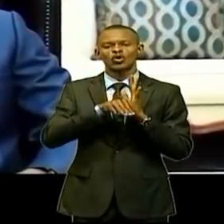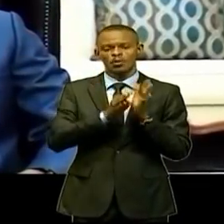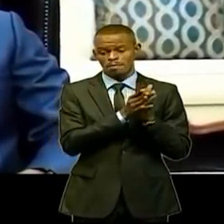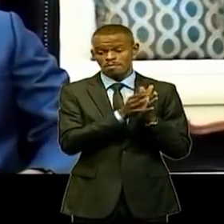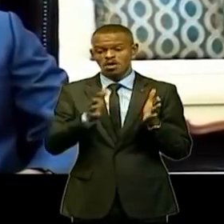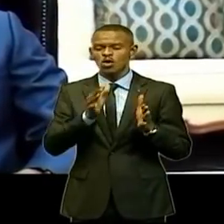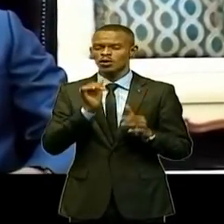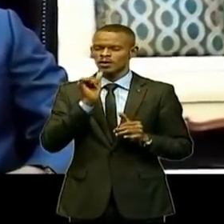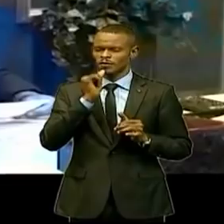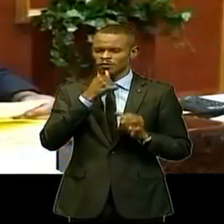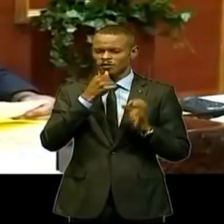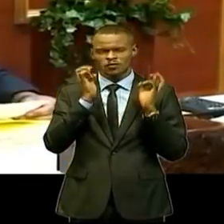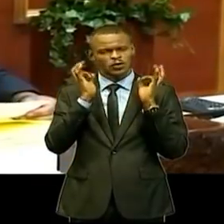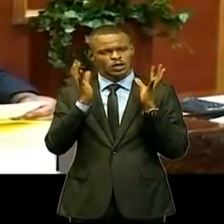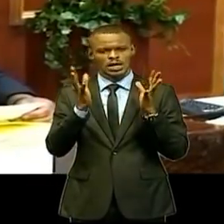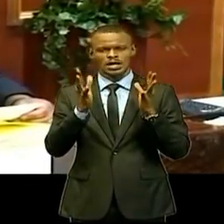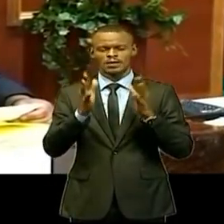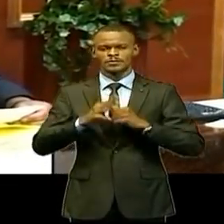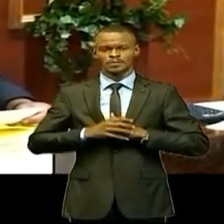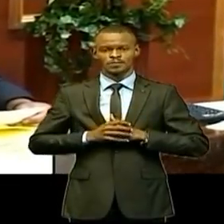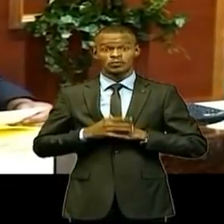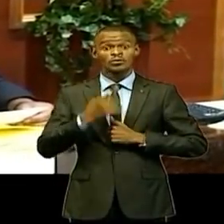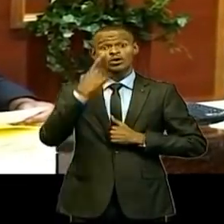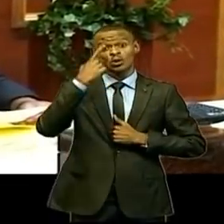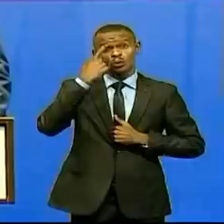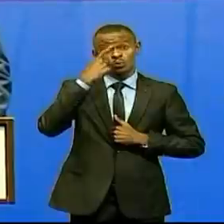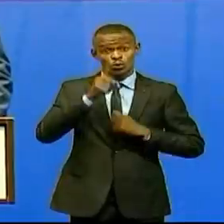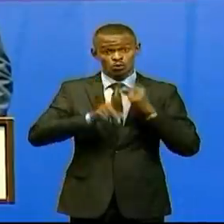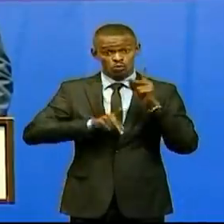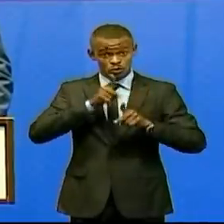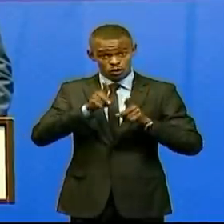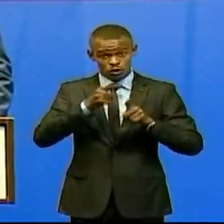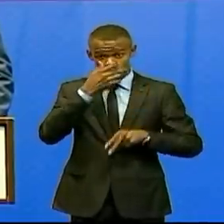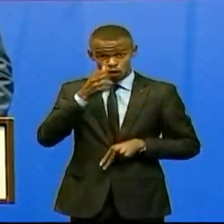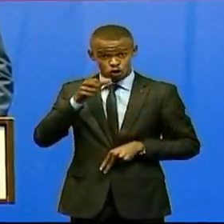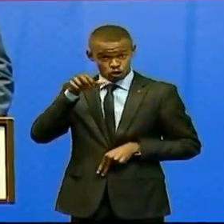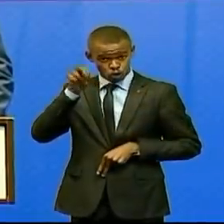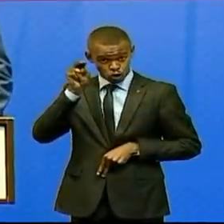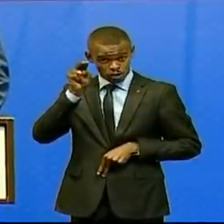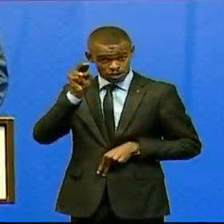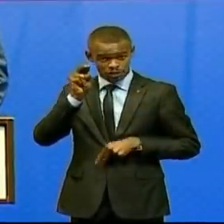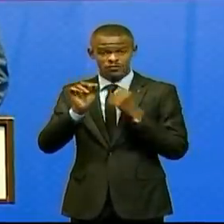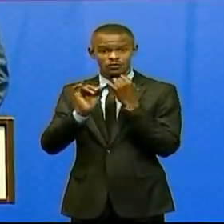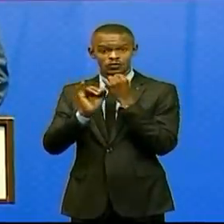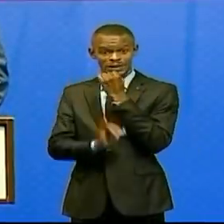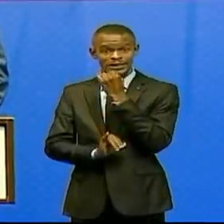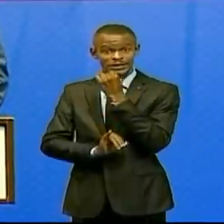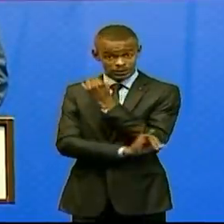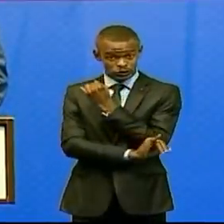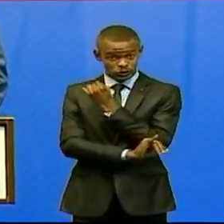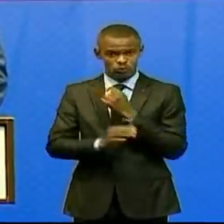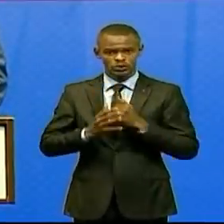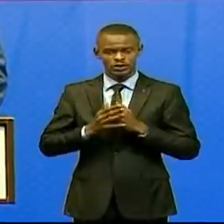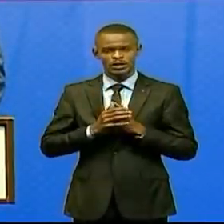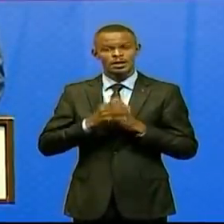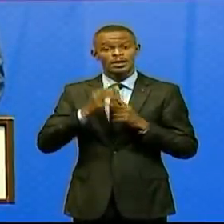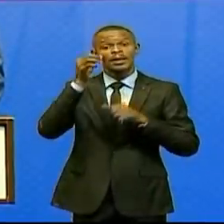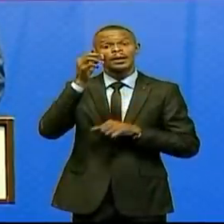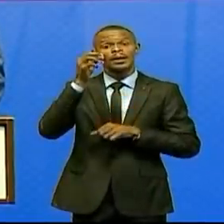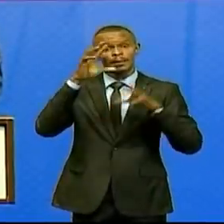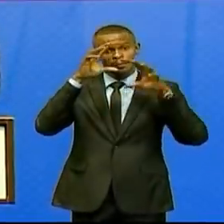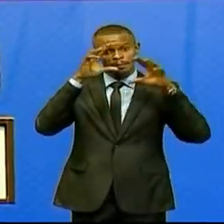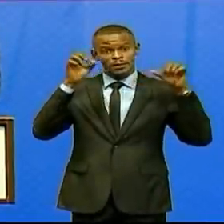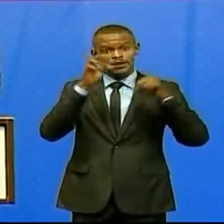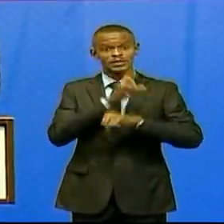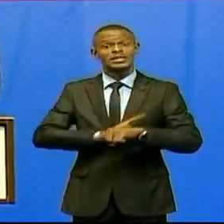S'agissant des populations du Nord Kivu et de l'Ituri, le président de la République a rappelé que les